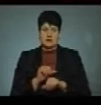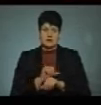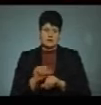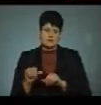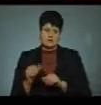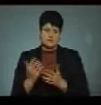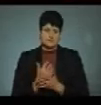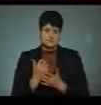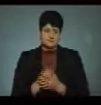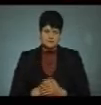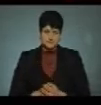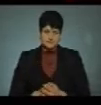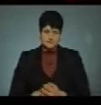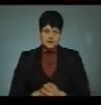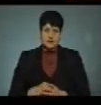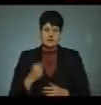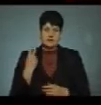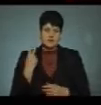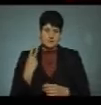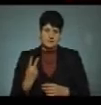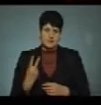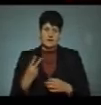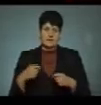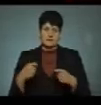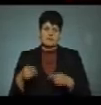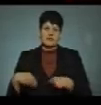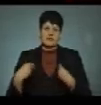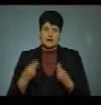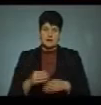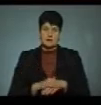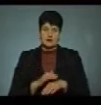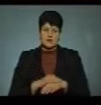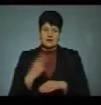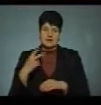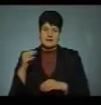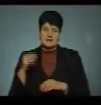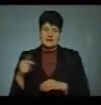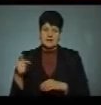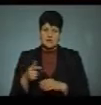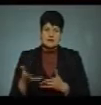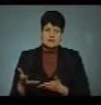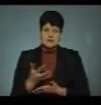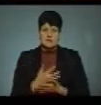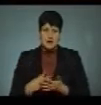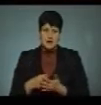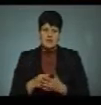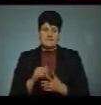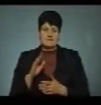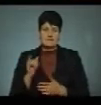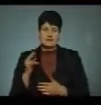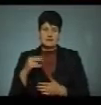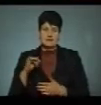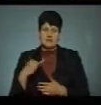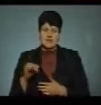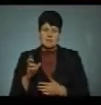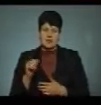Два медичних візки для Тернопільської міської дитячої лікарні передали благодійники. 20 тисяч гривень на них зібрали під час віденського балу. Ми на